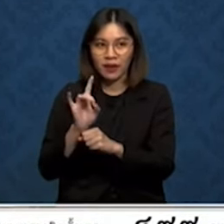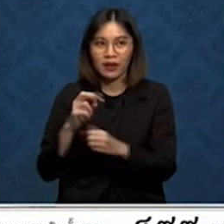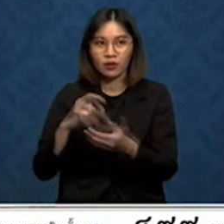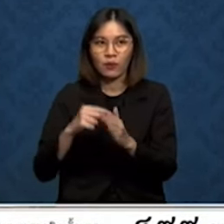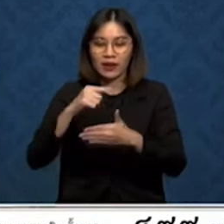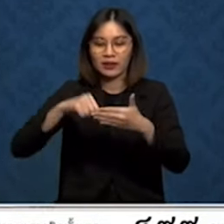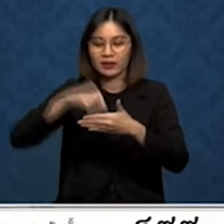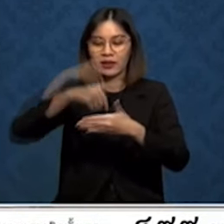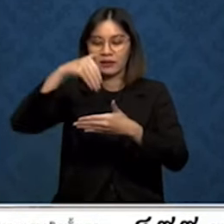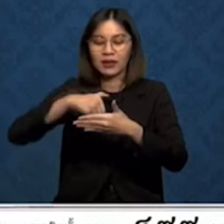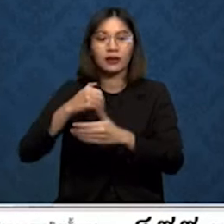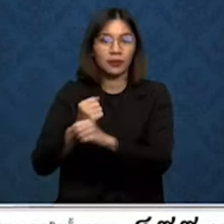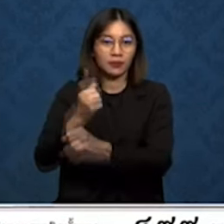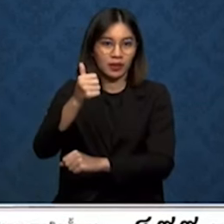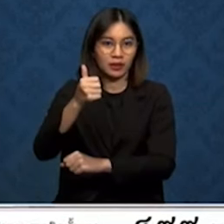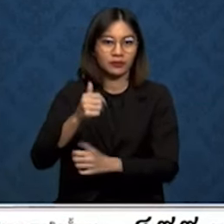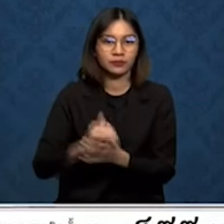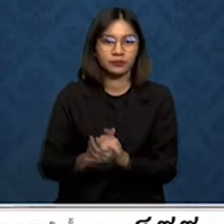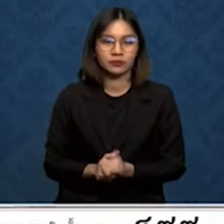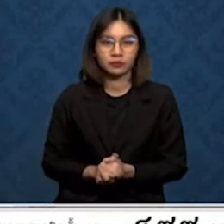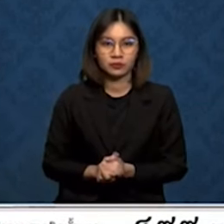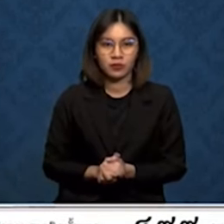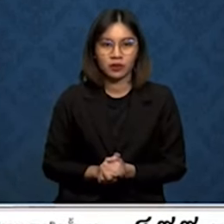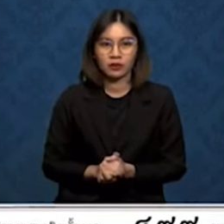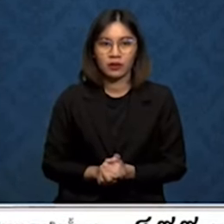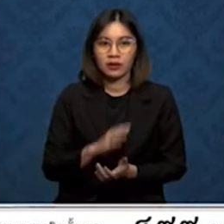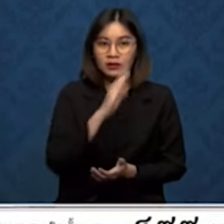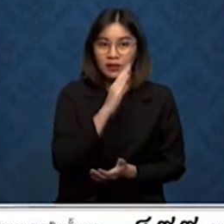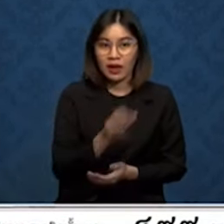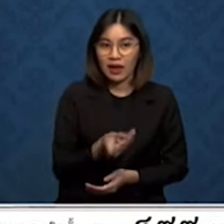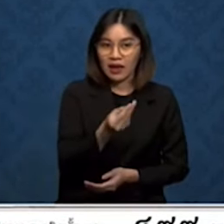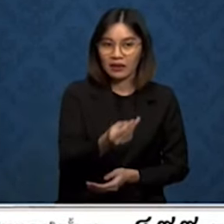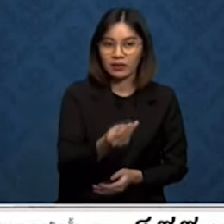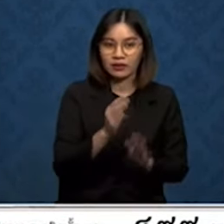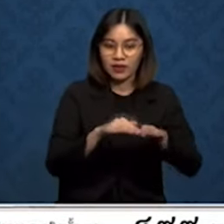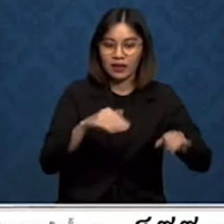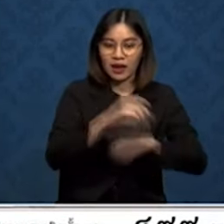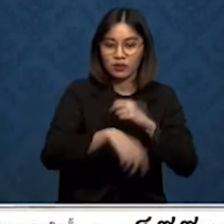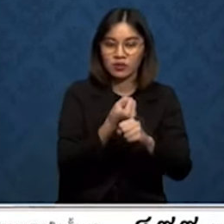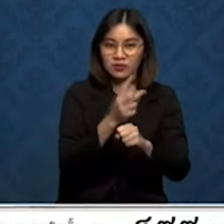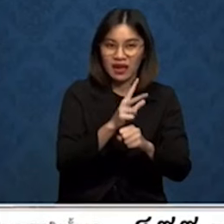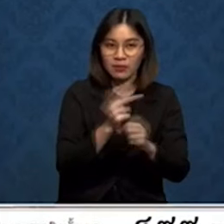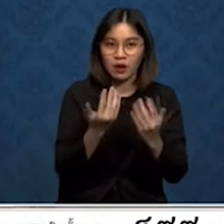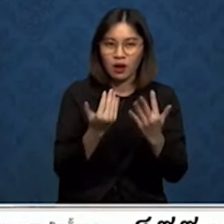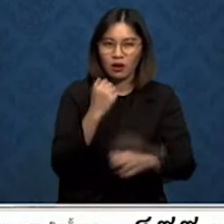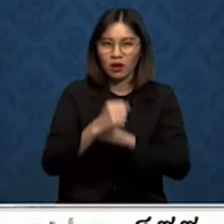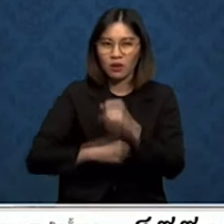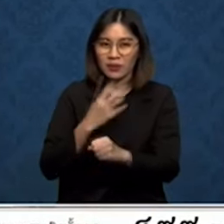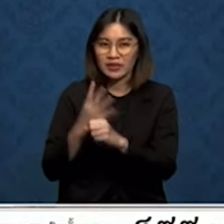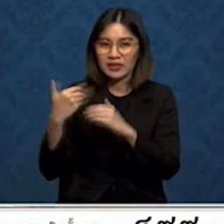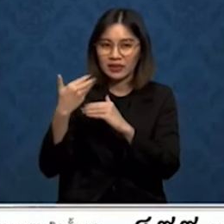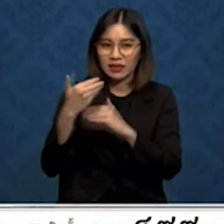บแต่ถ้าแกอายุ 13 อีก 4 ปีเพิงอายุ 17